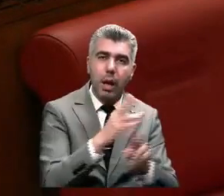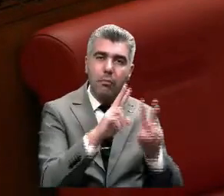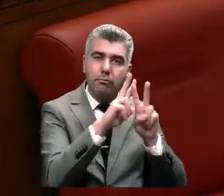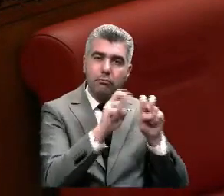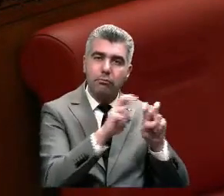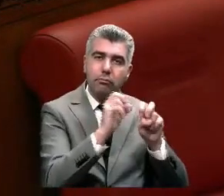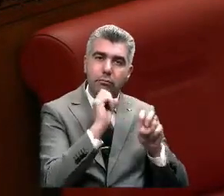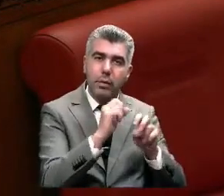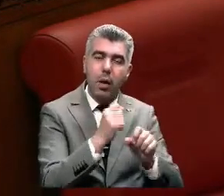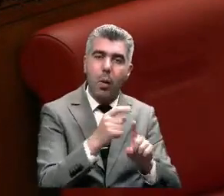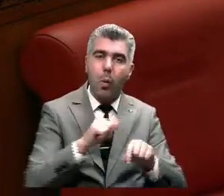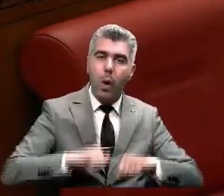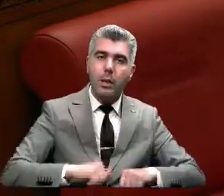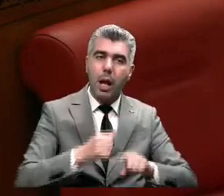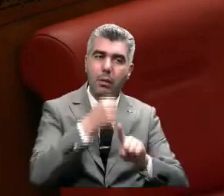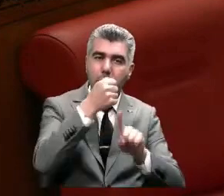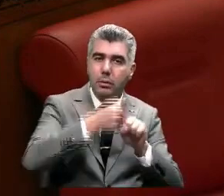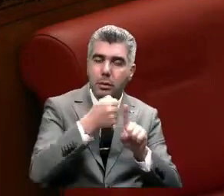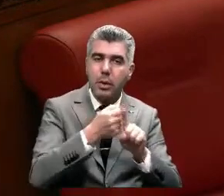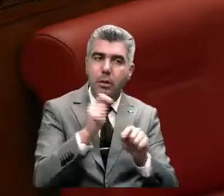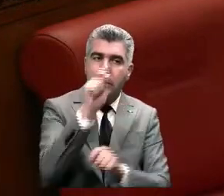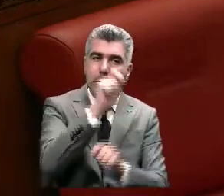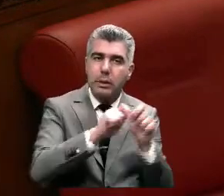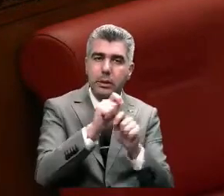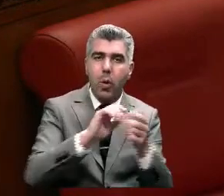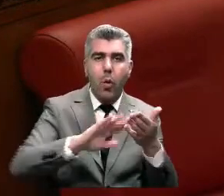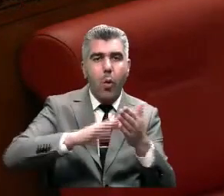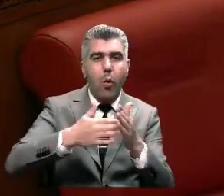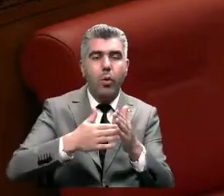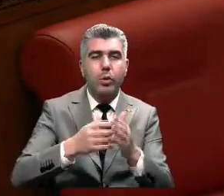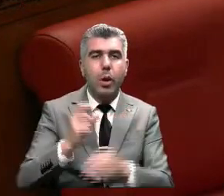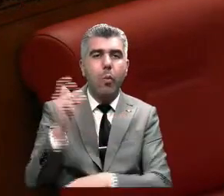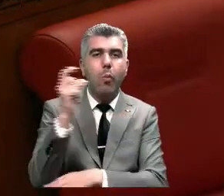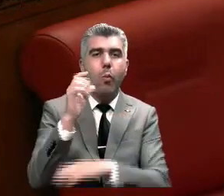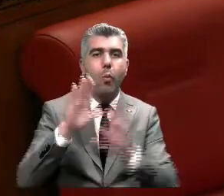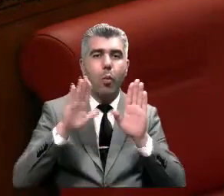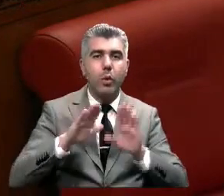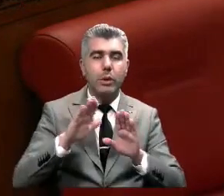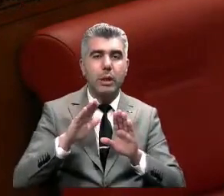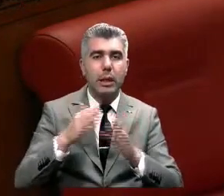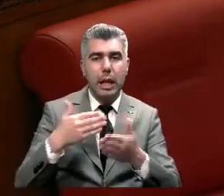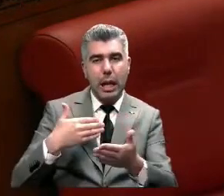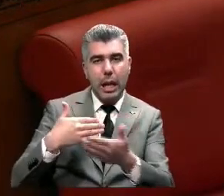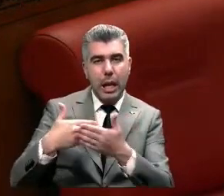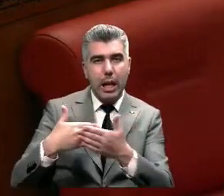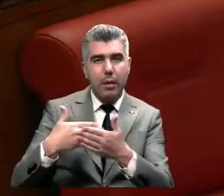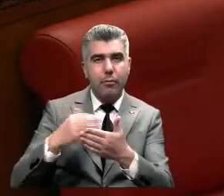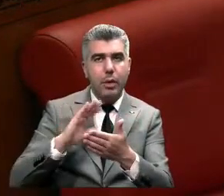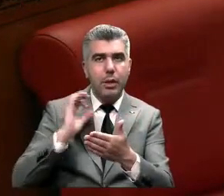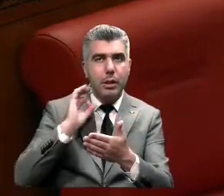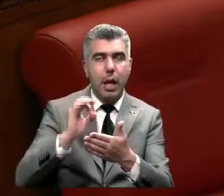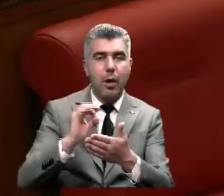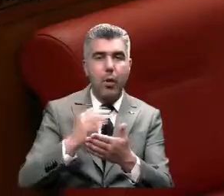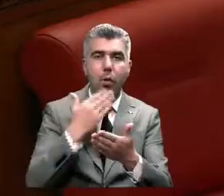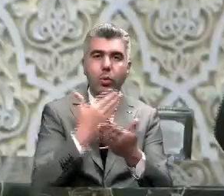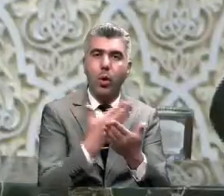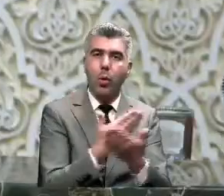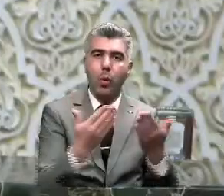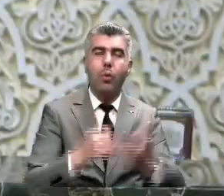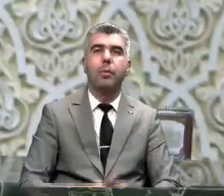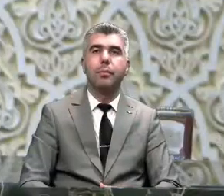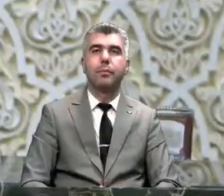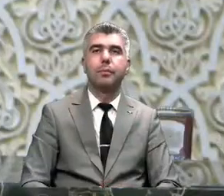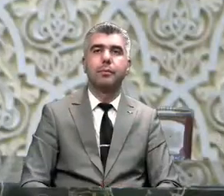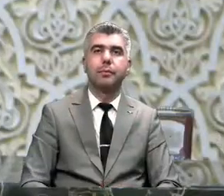هذا المجهود ومواصلته ليشمل إصلاح وترميم جميع المساجد الأثرية على المدى المتوسط والبعيد. والشكر لكم.